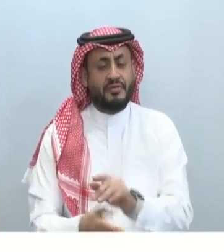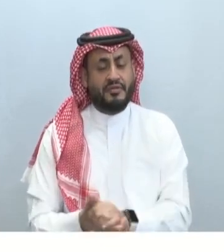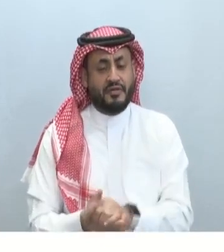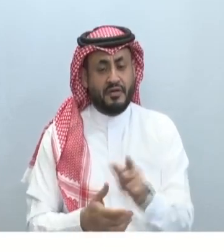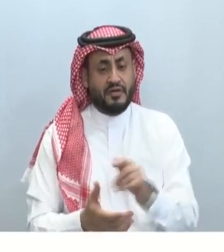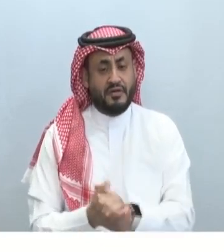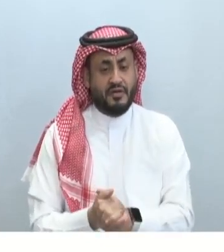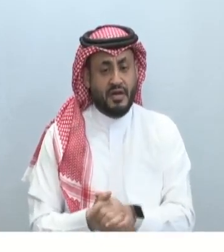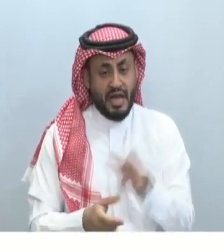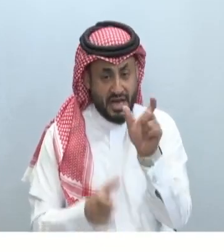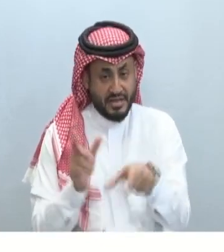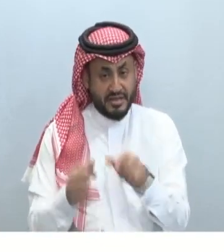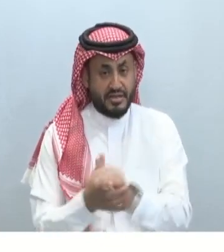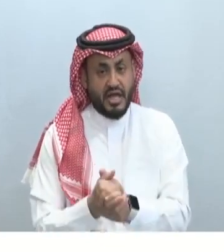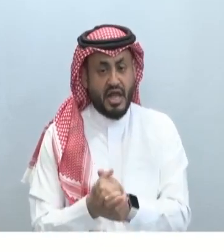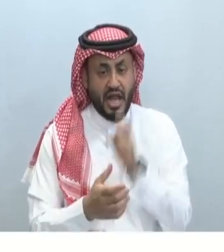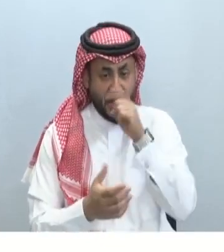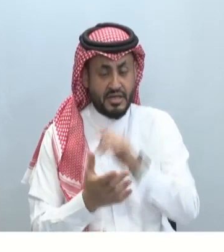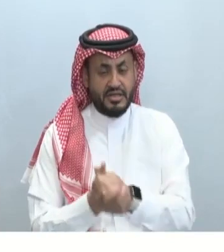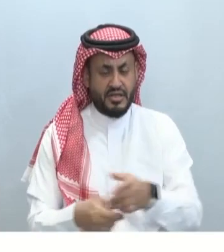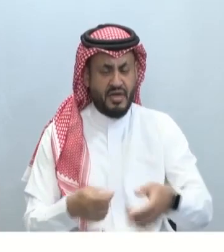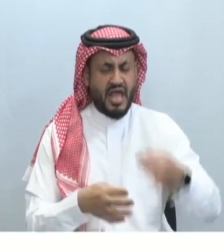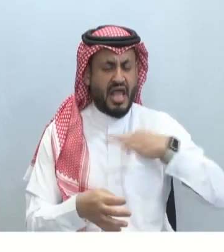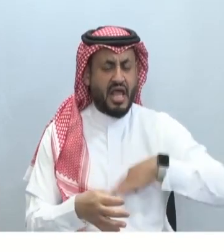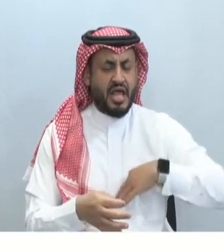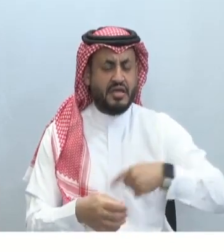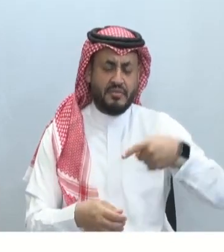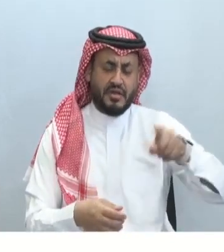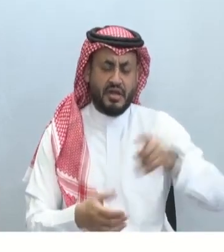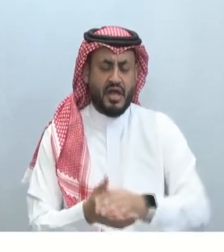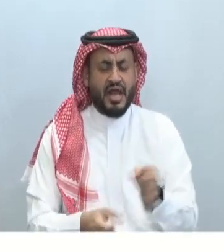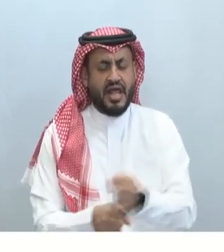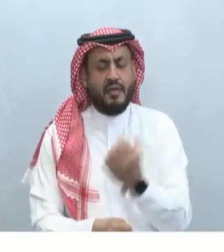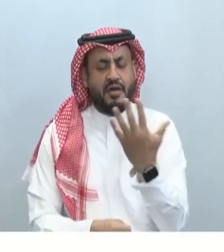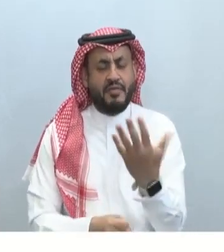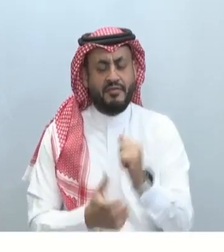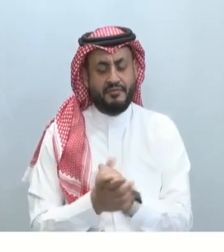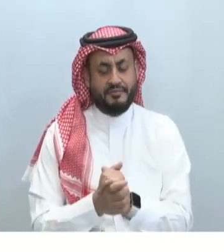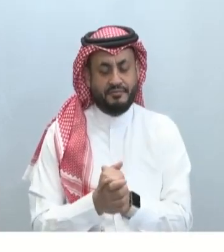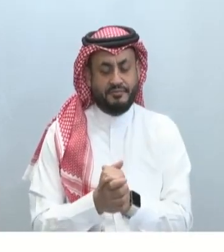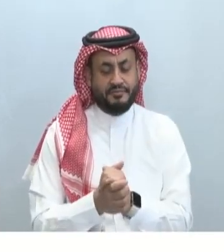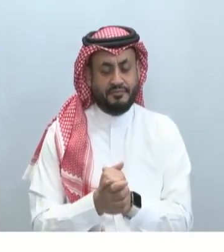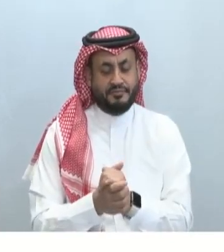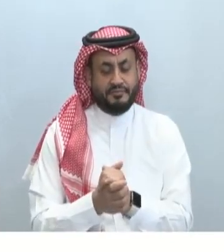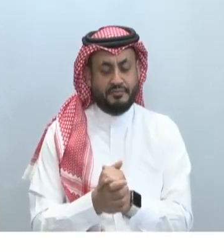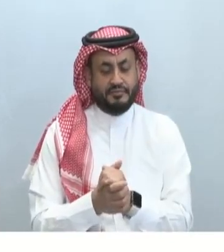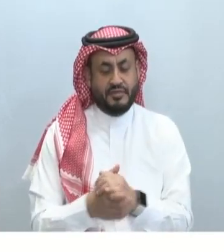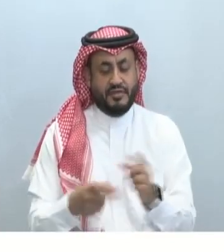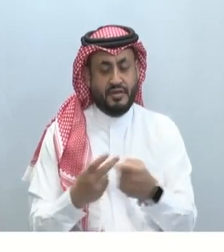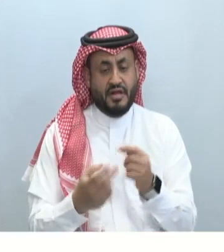الحلال والعمل الحلال وان يعمل بيده ايضا قلنا يجب على الانسان ان